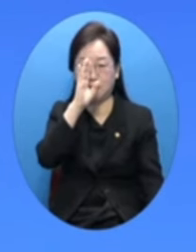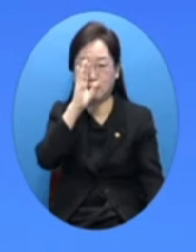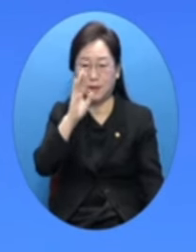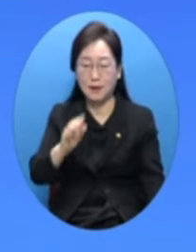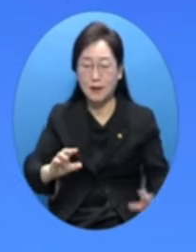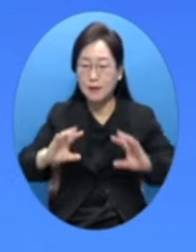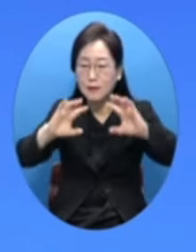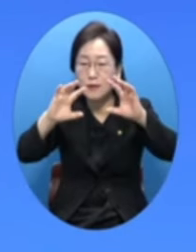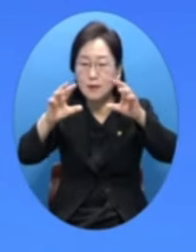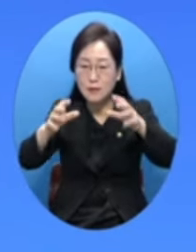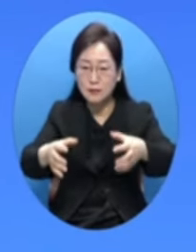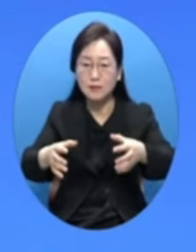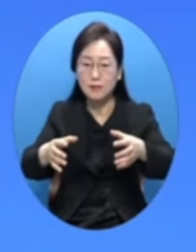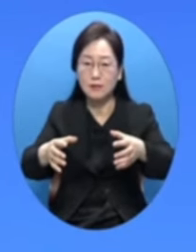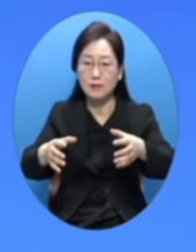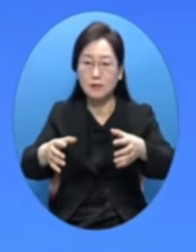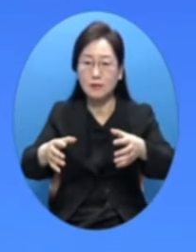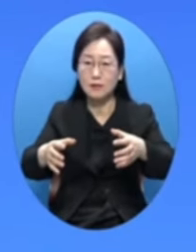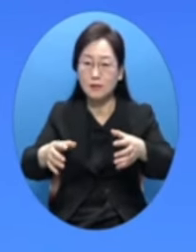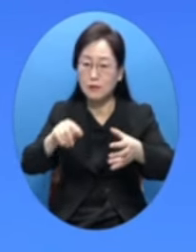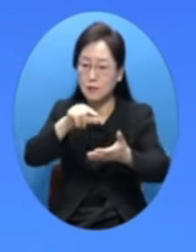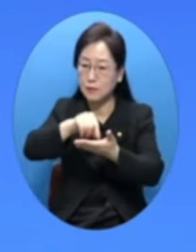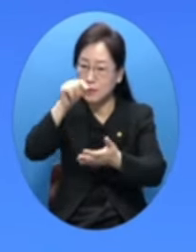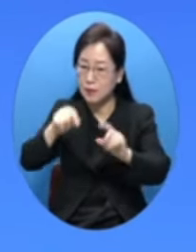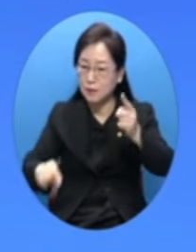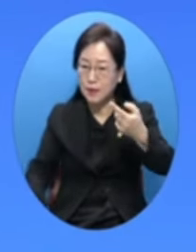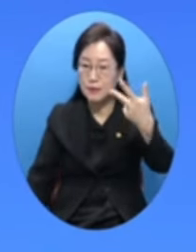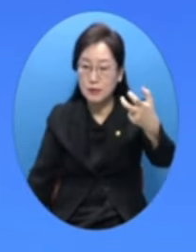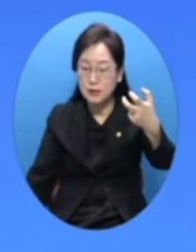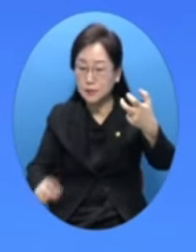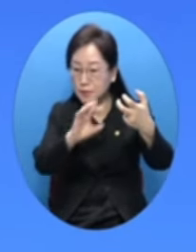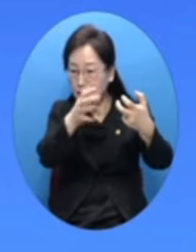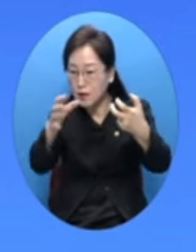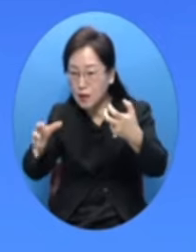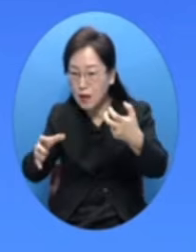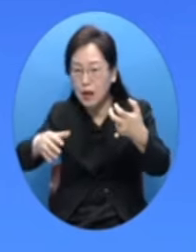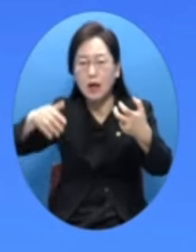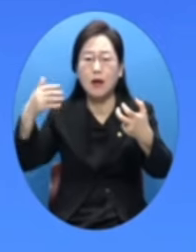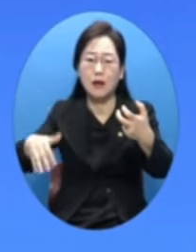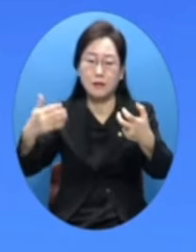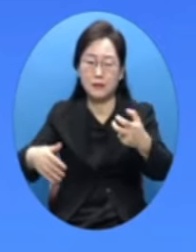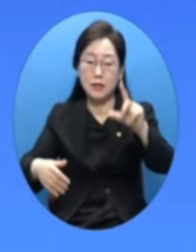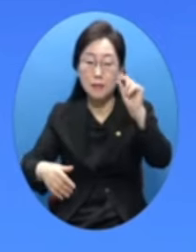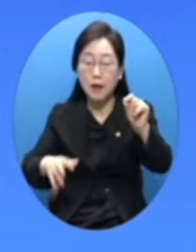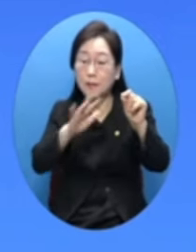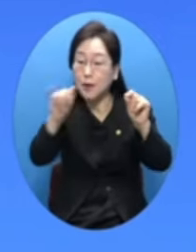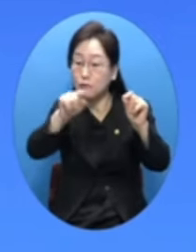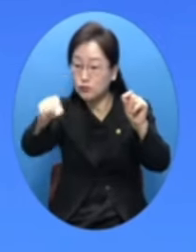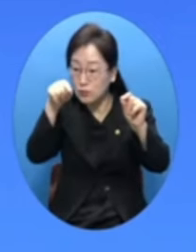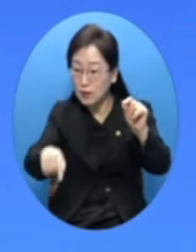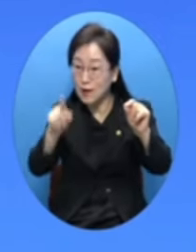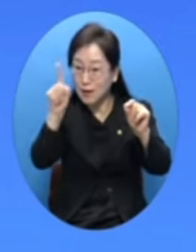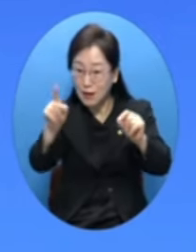전 세계에 약 170여 명의국에서 아직도 만 명 중에 한 명은 이 병에